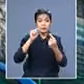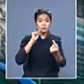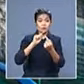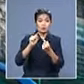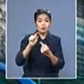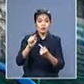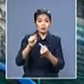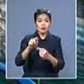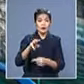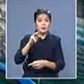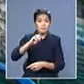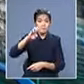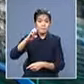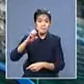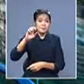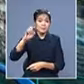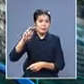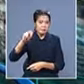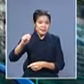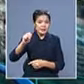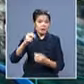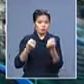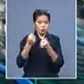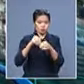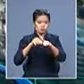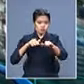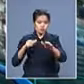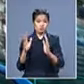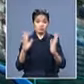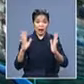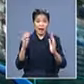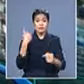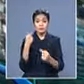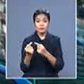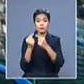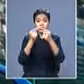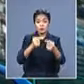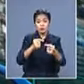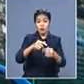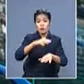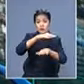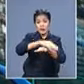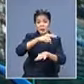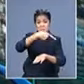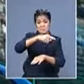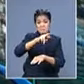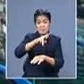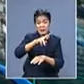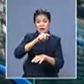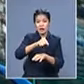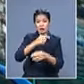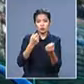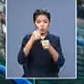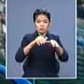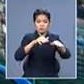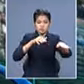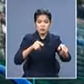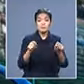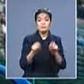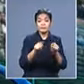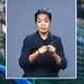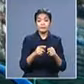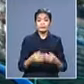มินนะครับที่บริเวณของแยกลำสาลีครับมีความขวักไขว่สูงแล้วก็ขึ้นไปทางประเสริฐมนูกิจนะครับผ่านนวมินมีความหนาแน่นสูงเหมือนกันนะครับณขณะนี้